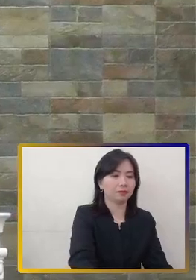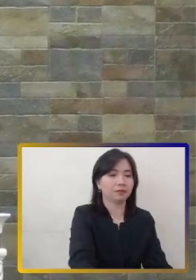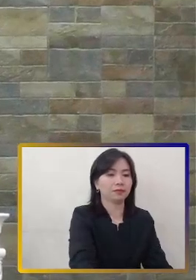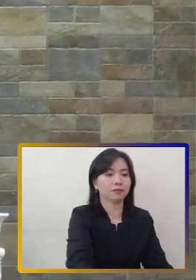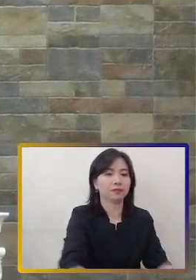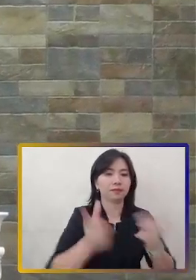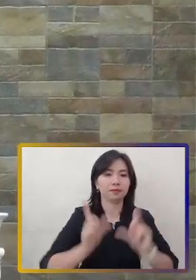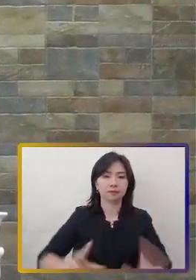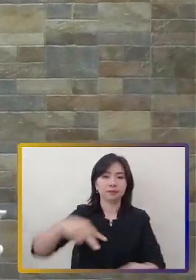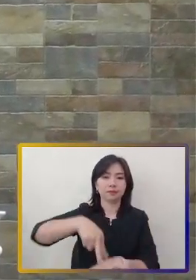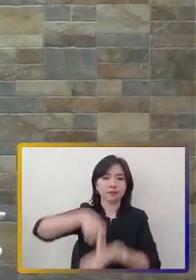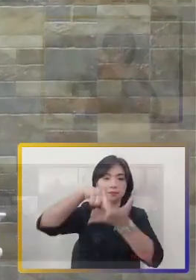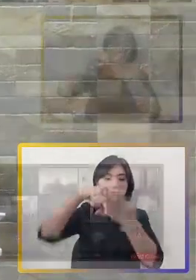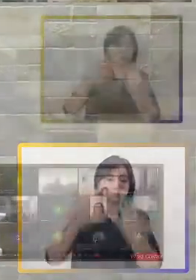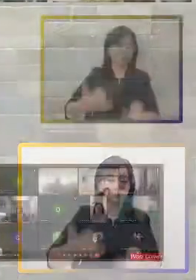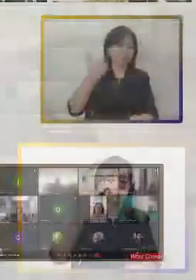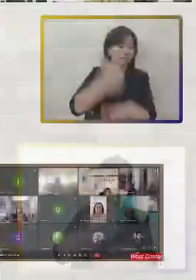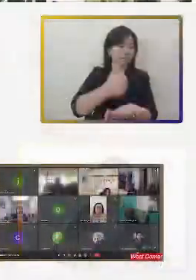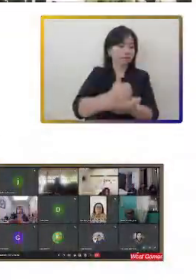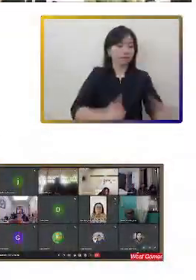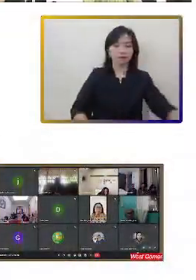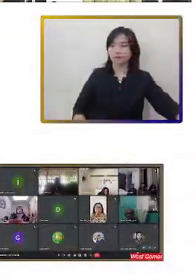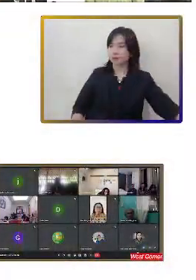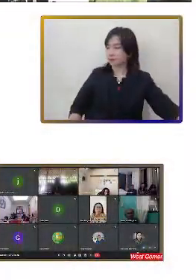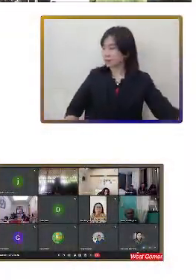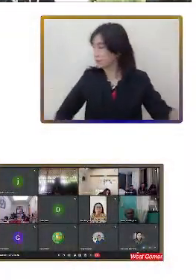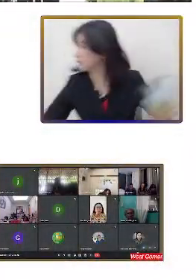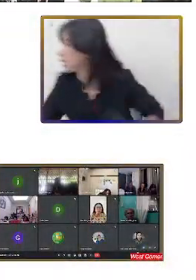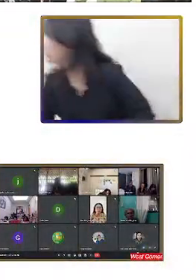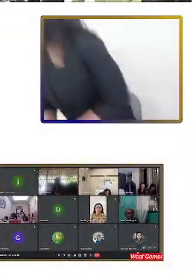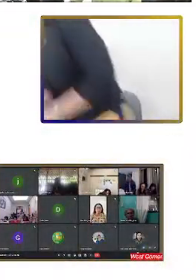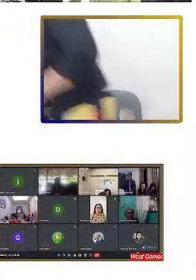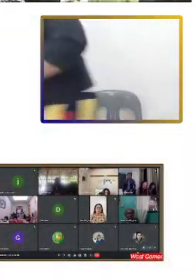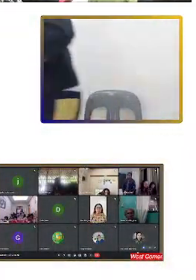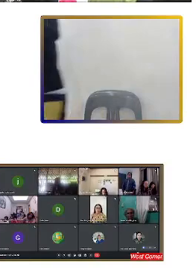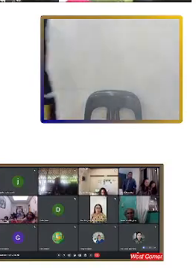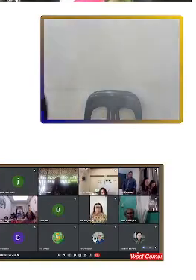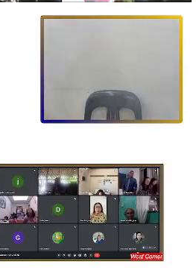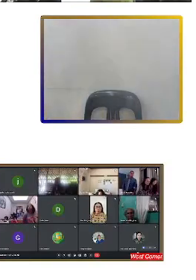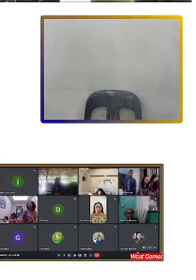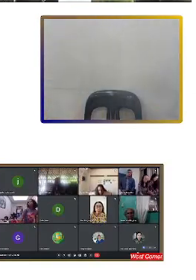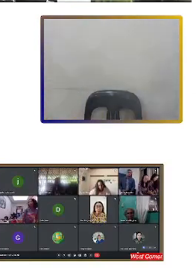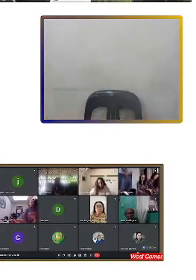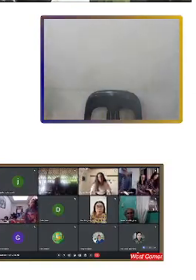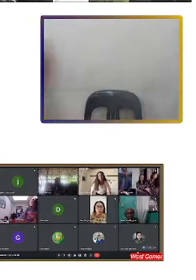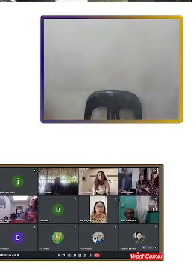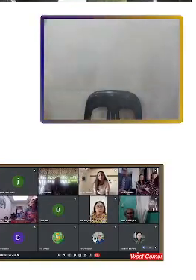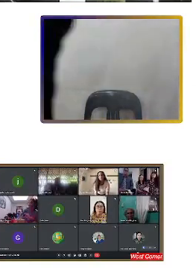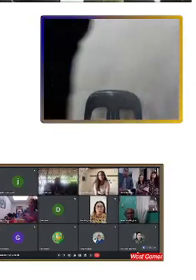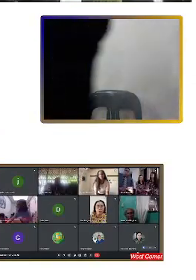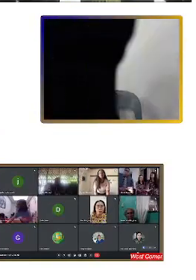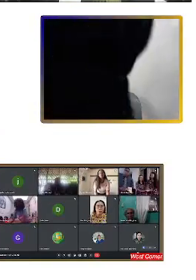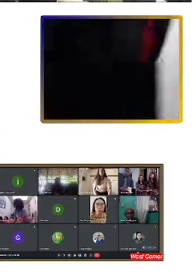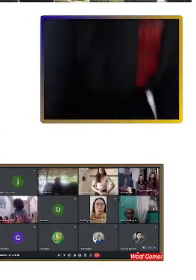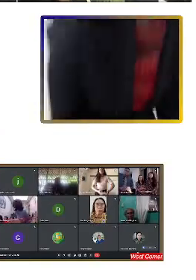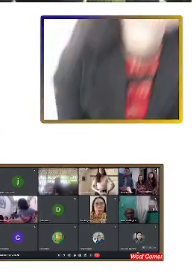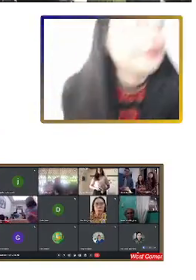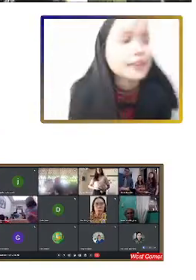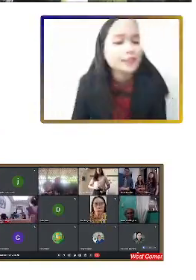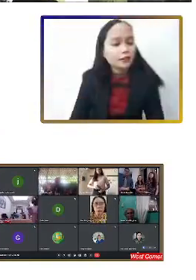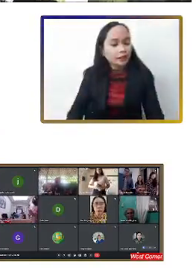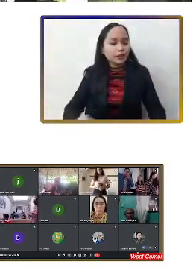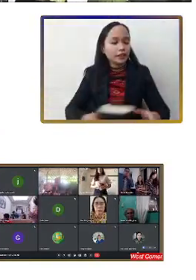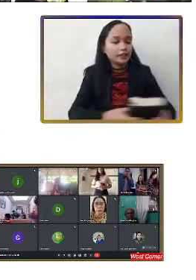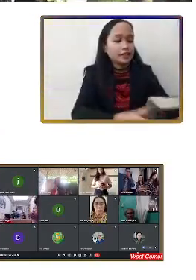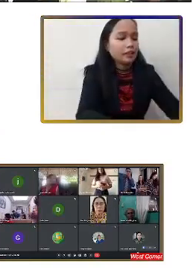All right, shall we all stand, please, and let us turn our Bibles. Well, let's start from 1 Corinthians chapter